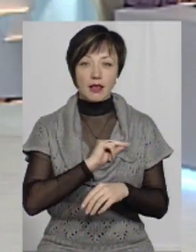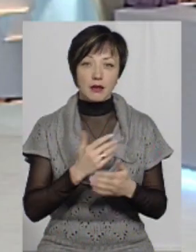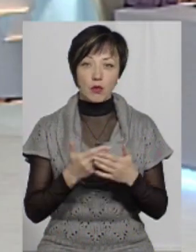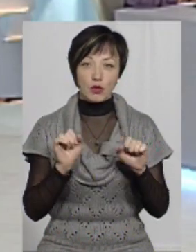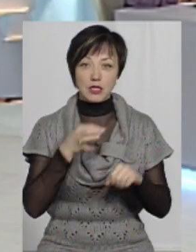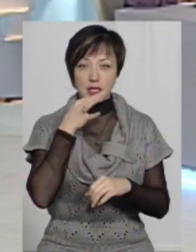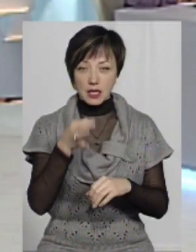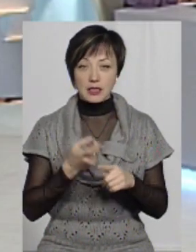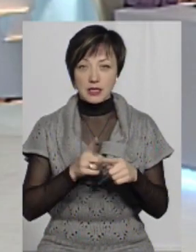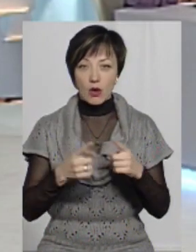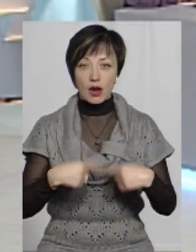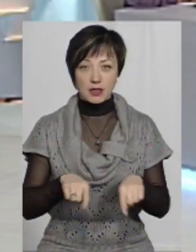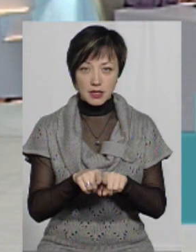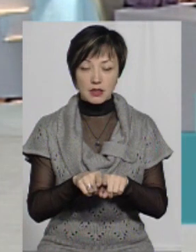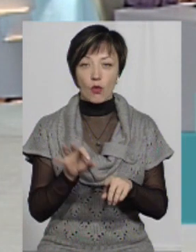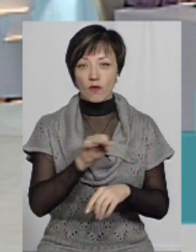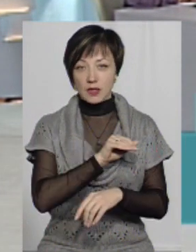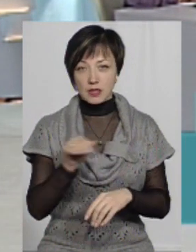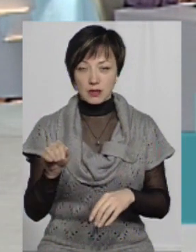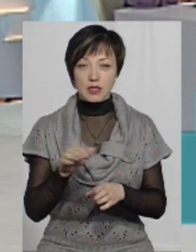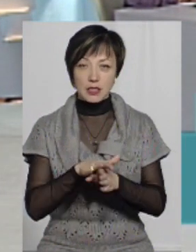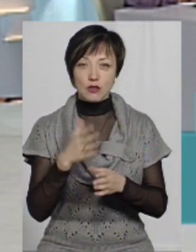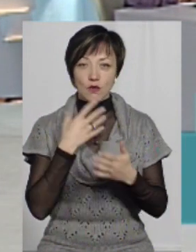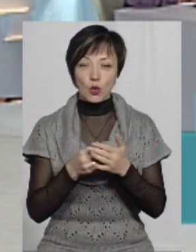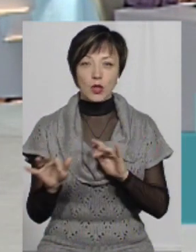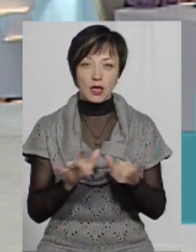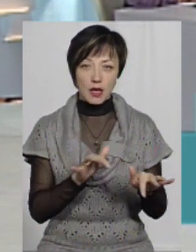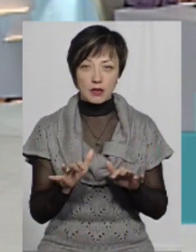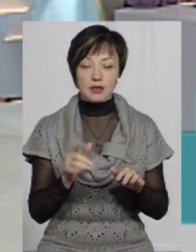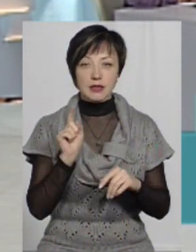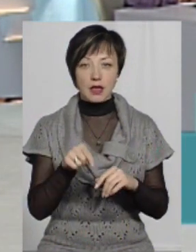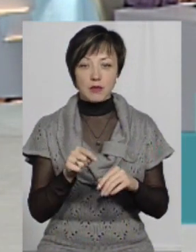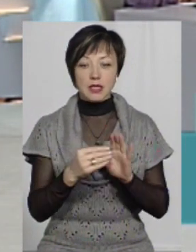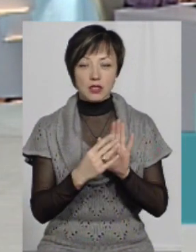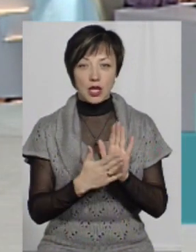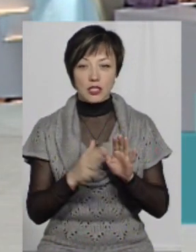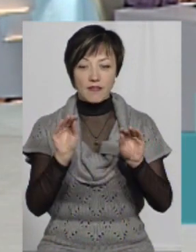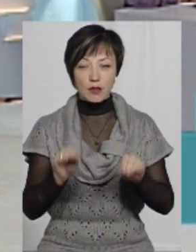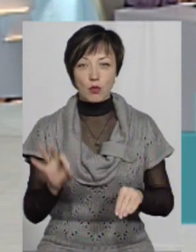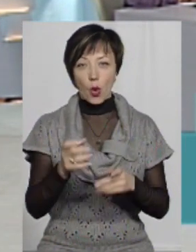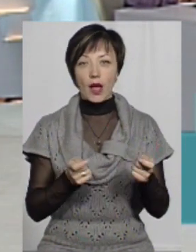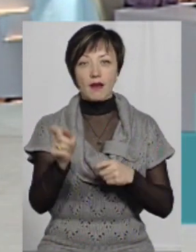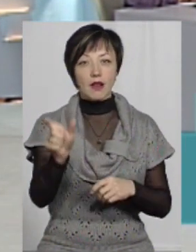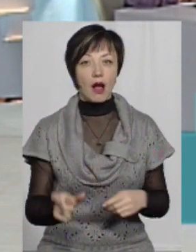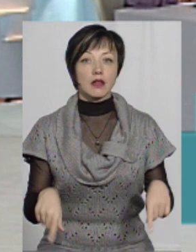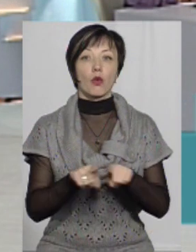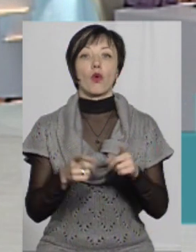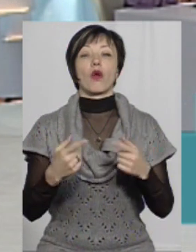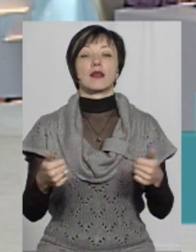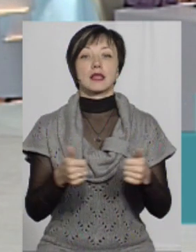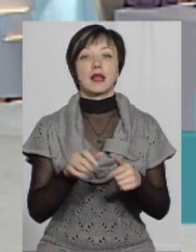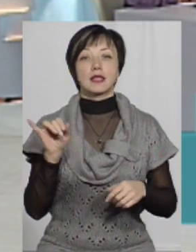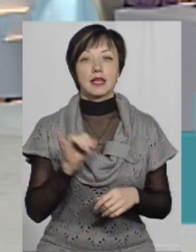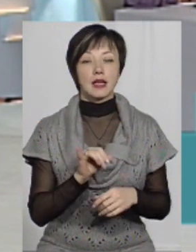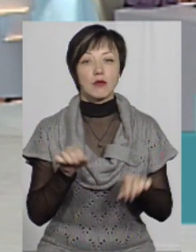то можна сказати, що ця організація, вона є офіційною, вона здійснює свою діяльність. Звісно, там зазначені відомості і про керівника такої